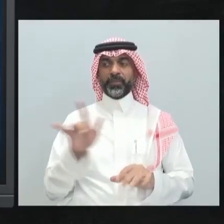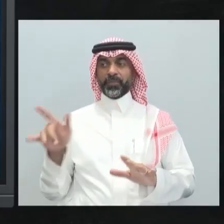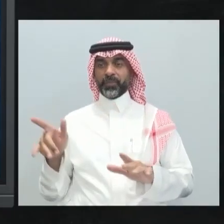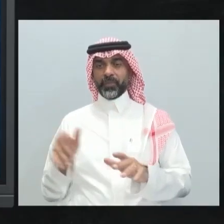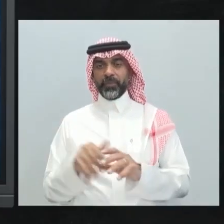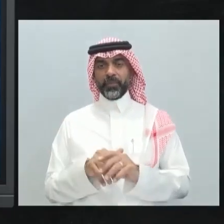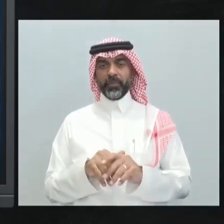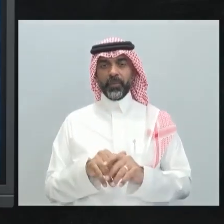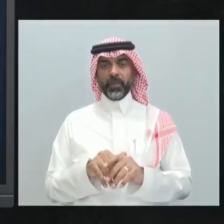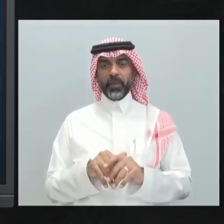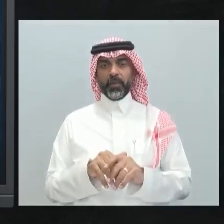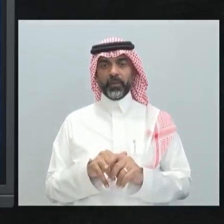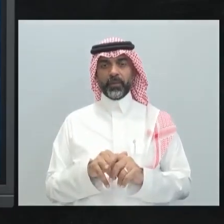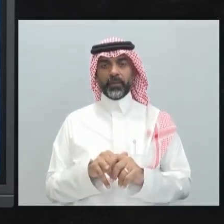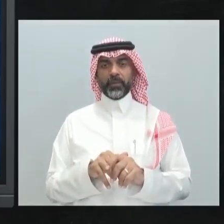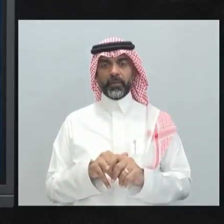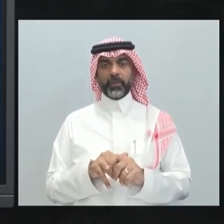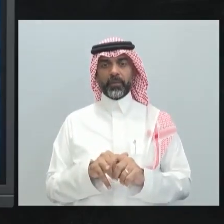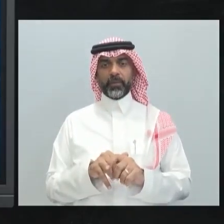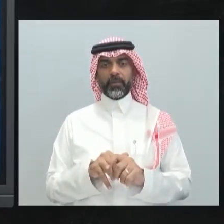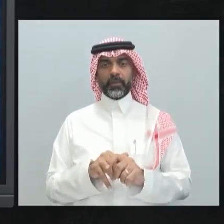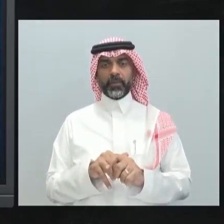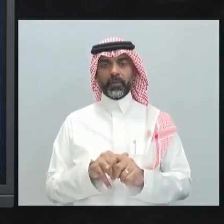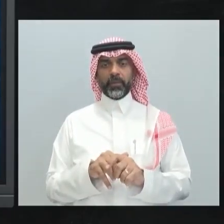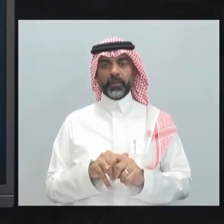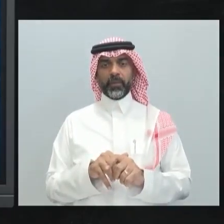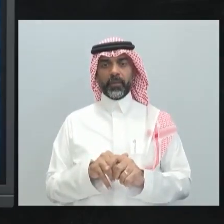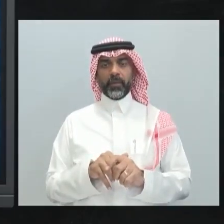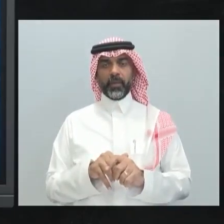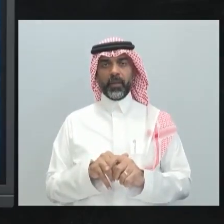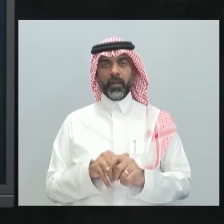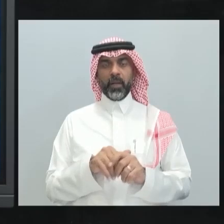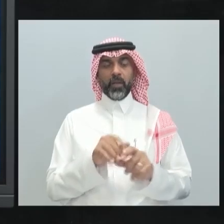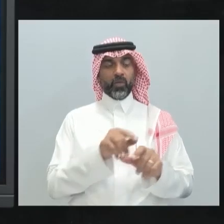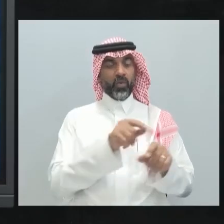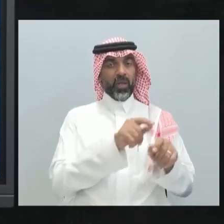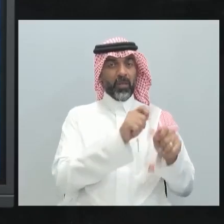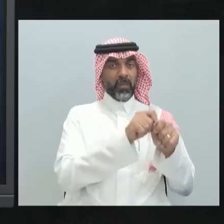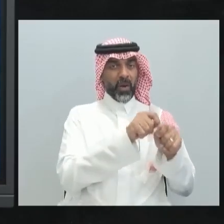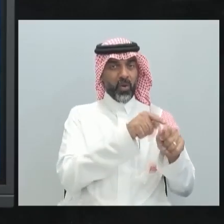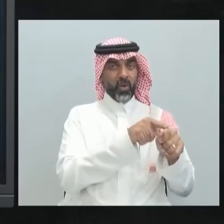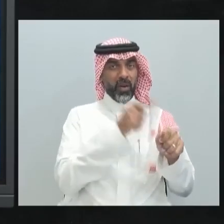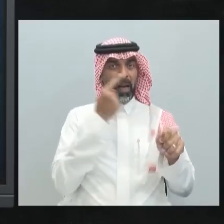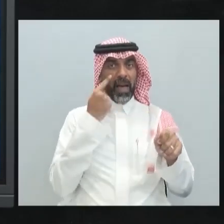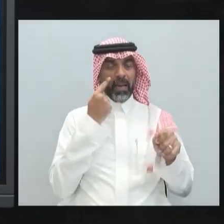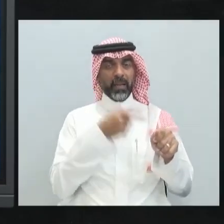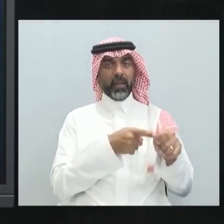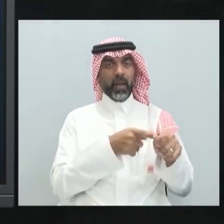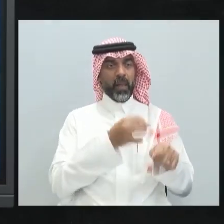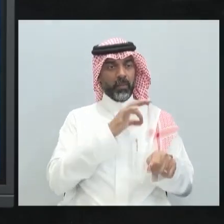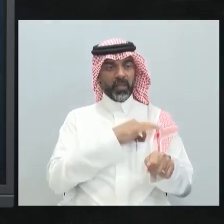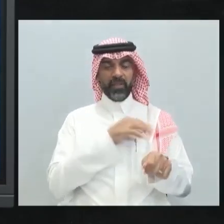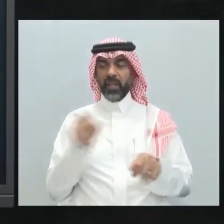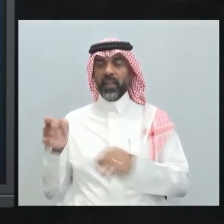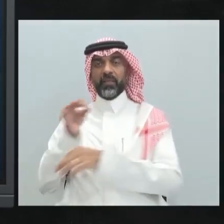والاخر لا يستفيد ولكن بشرط الا يتضرر ولو حدث ظهر عفوا لو حدث ضرر سوف ننتقل للعلاقه